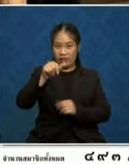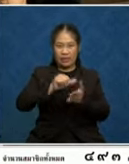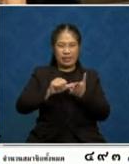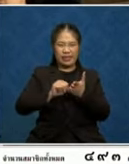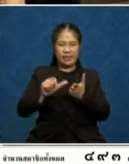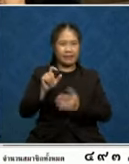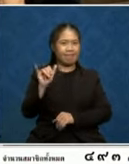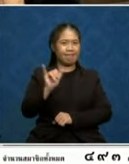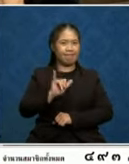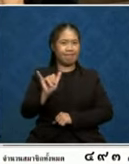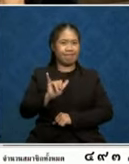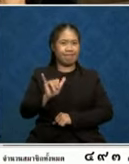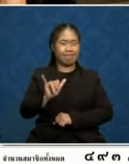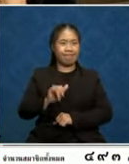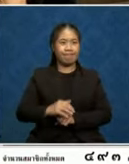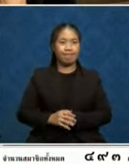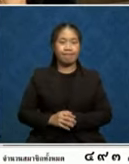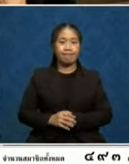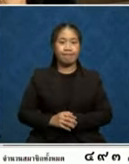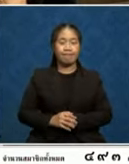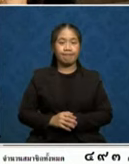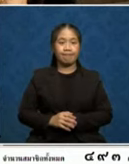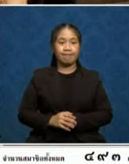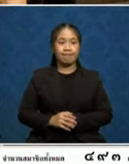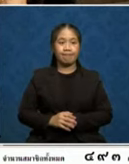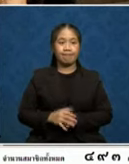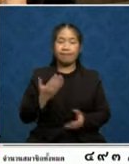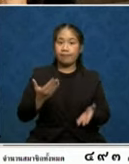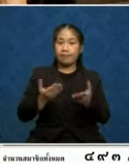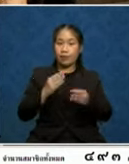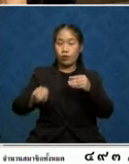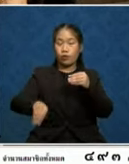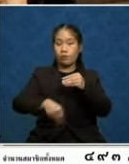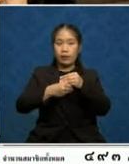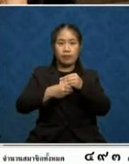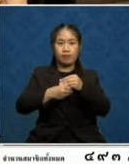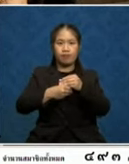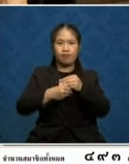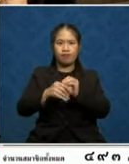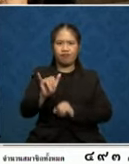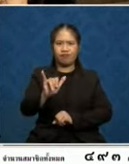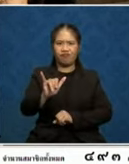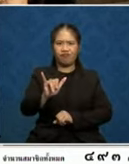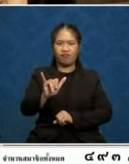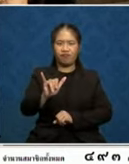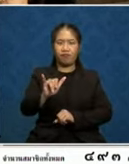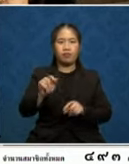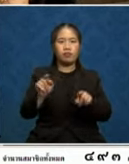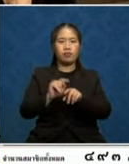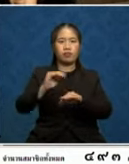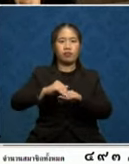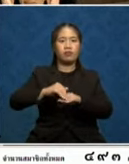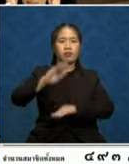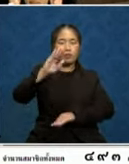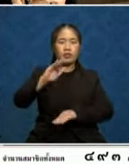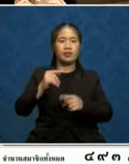ไม่ได้หรอเพิ่มเติมหักการก็ไม่ได้มัจะเป็การเกินหรกการ